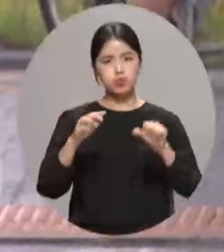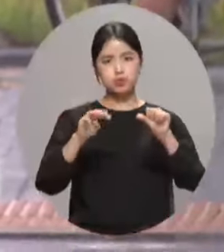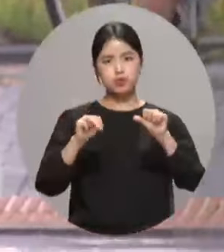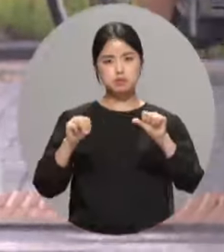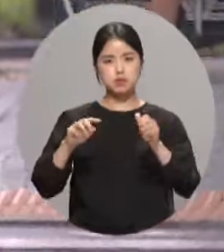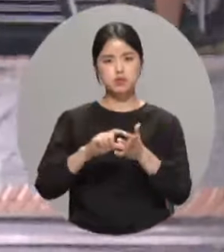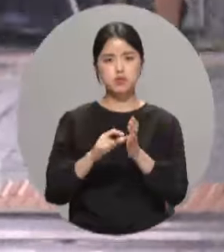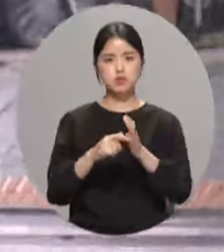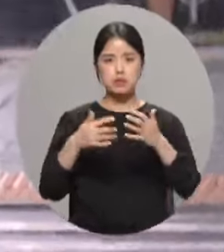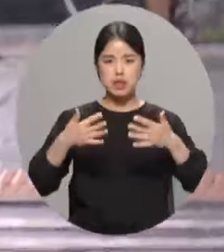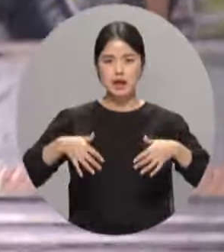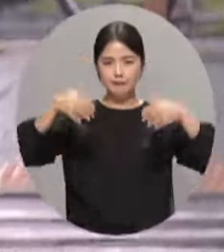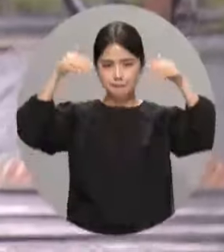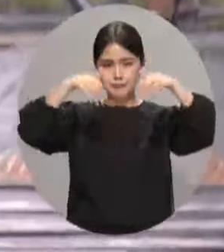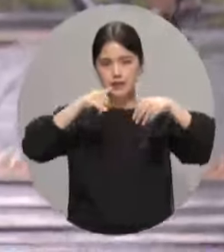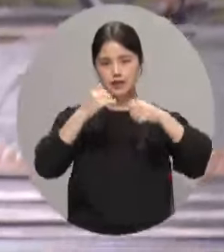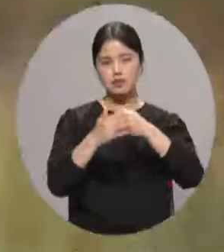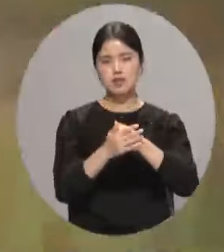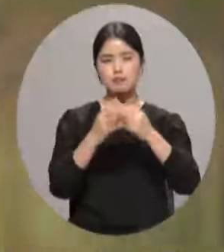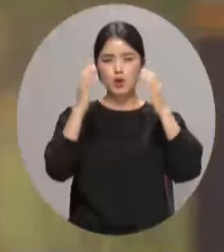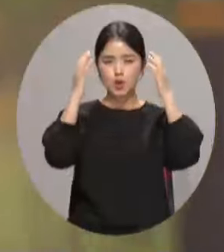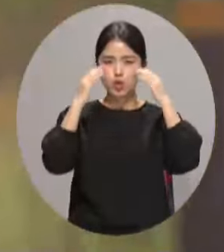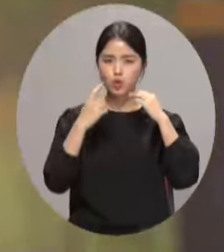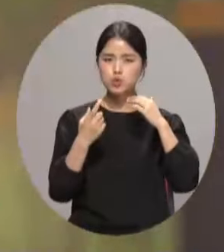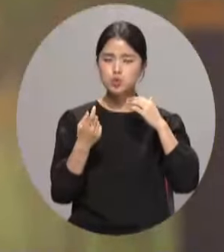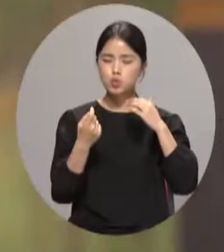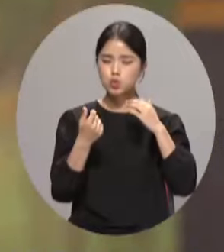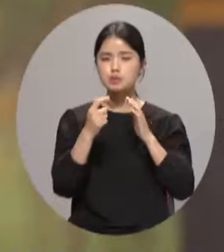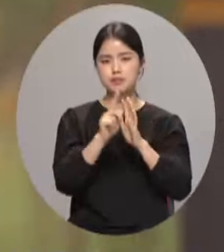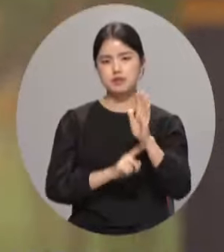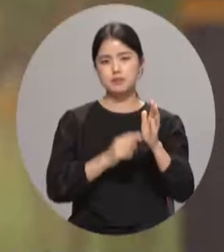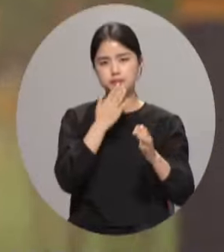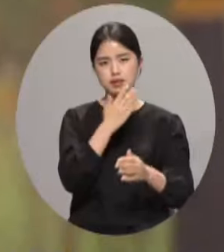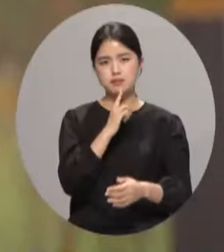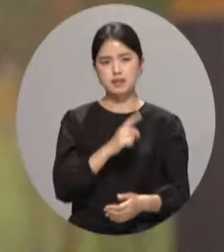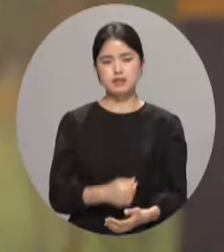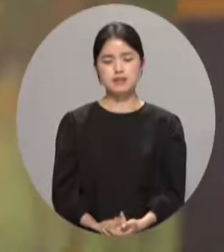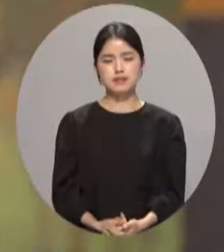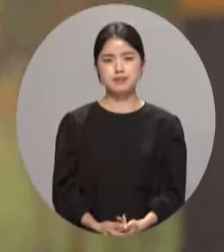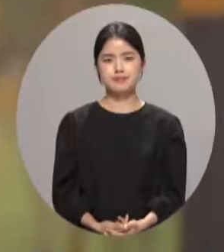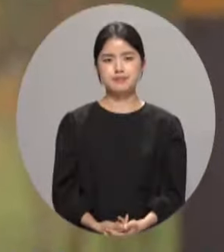내외의 약한 비가 예보돼 더위가 조금은 꺾일 전망입니다. MBC 뉴스 정자영입니다.